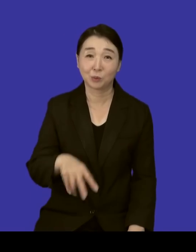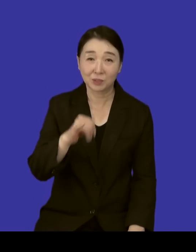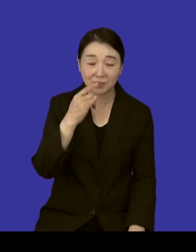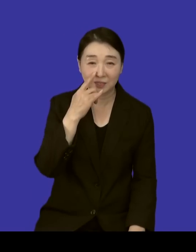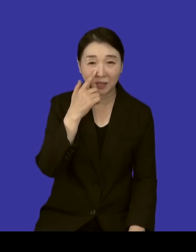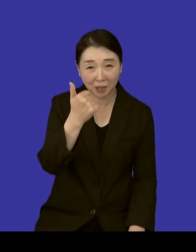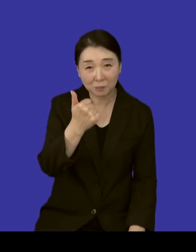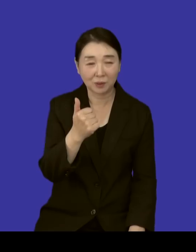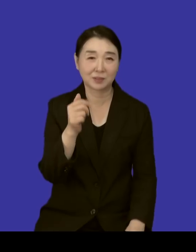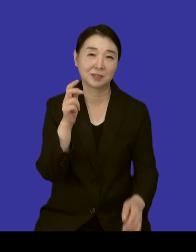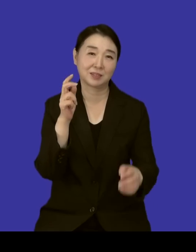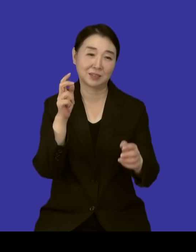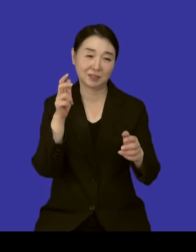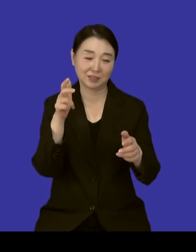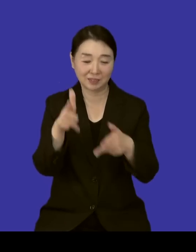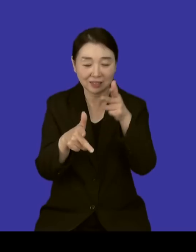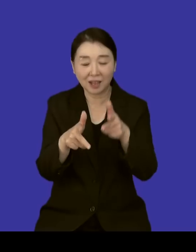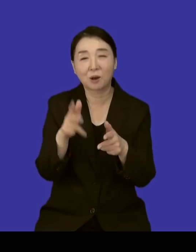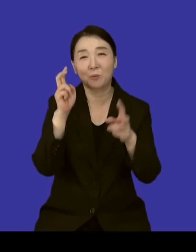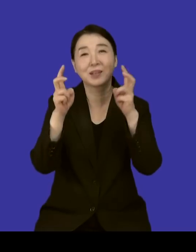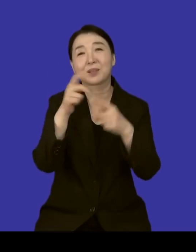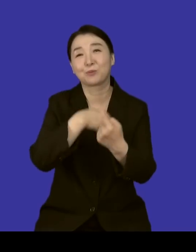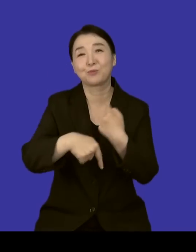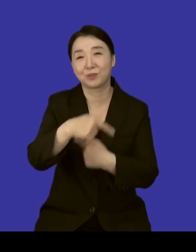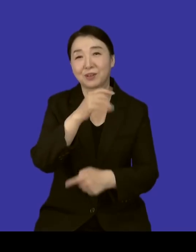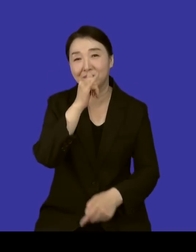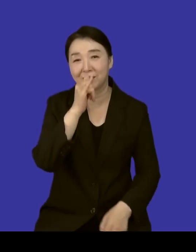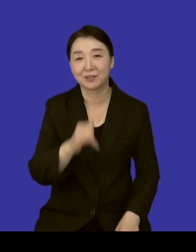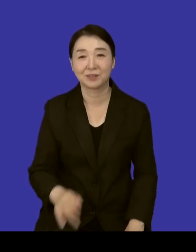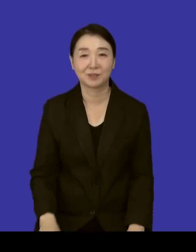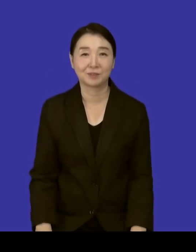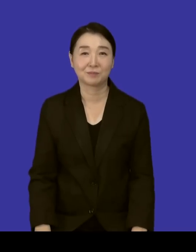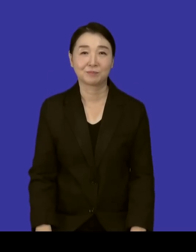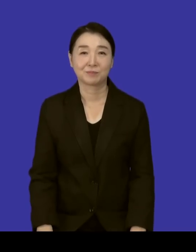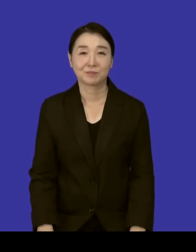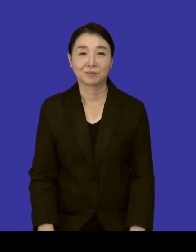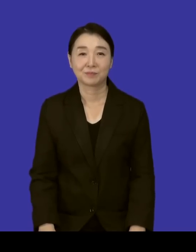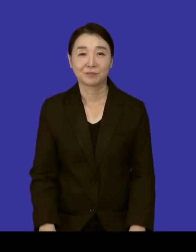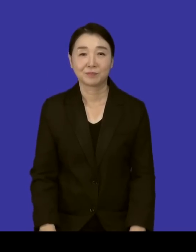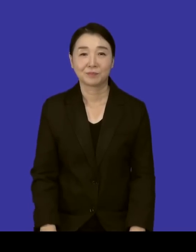또 사업을 하시고 하니까. 이게 또 있고. 와. 그랬는데